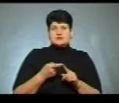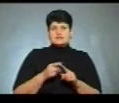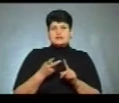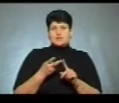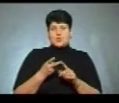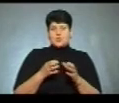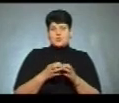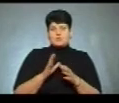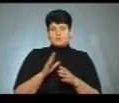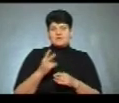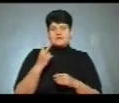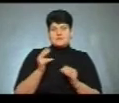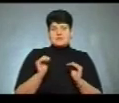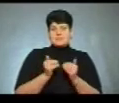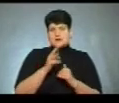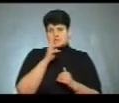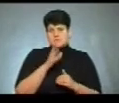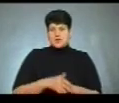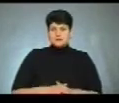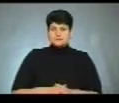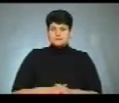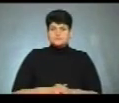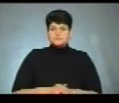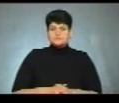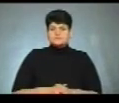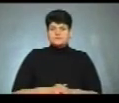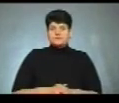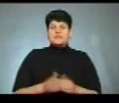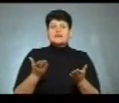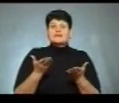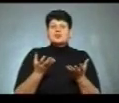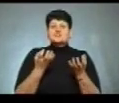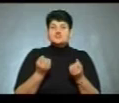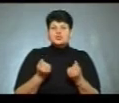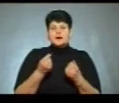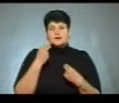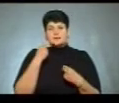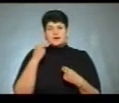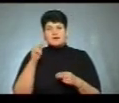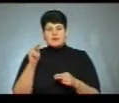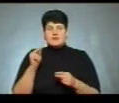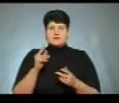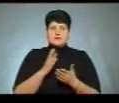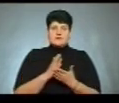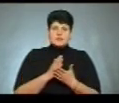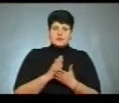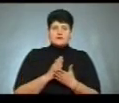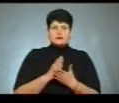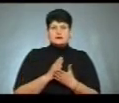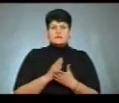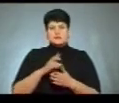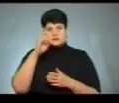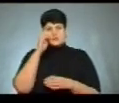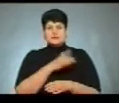буде враховуватись 2 мінімальні заробітні плати як дохід. Які ще переваги дає муніципальна няня безпосередньо для людини,